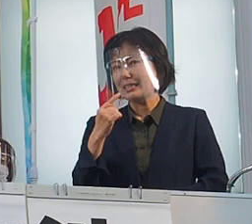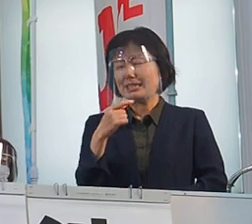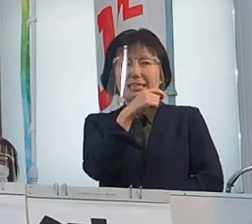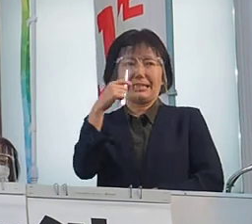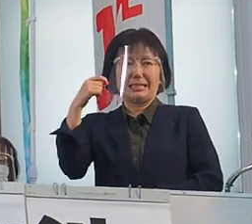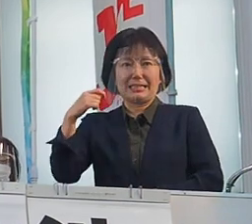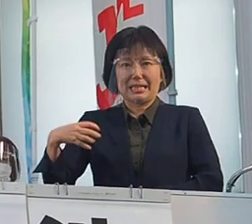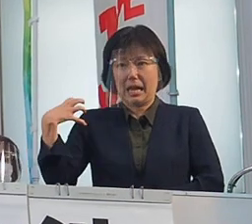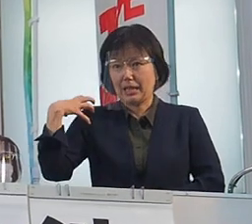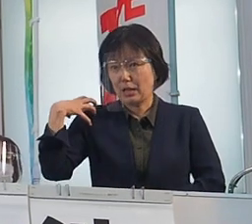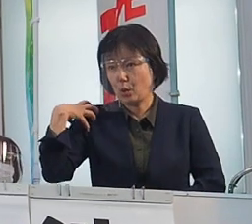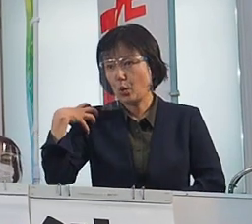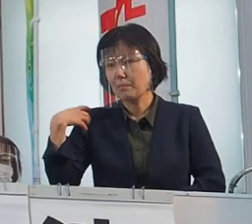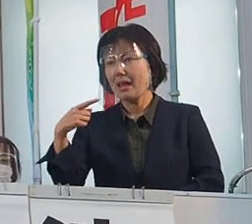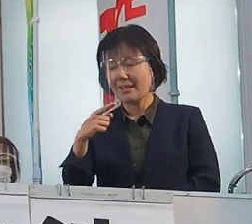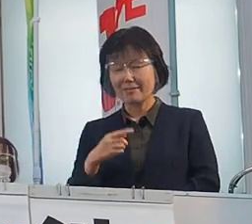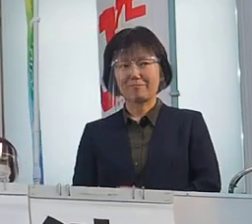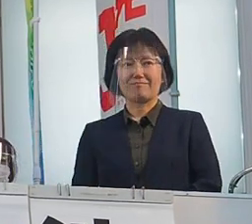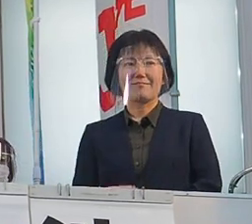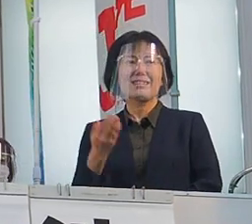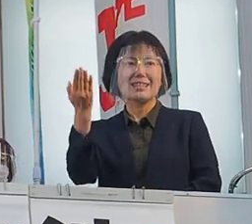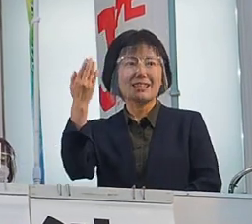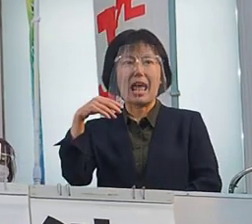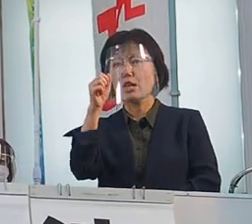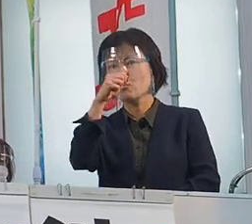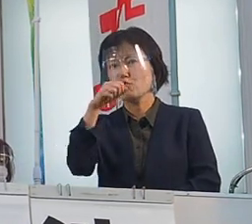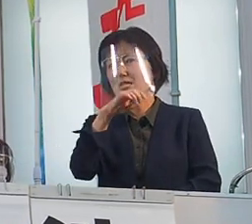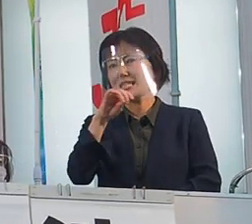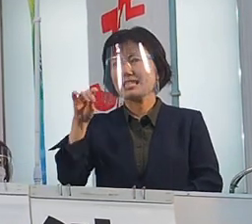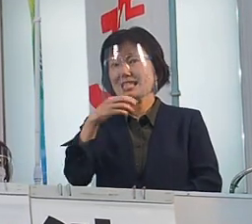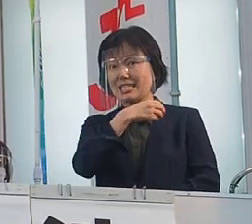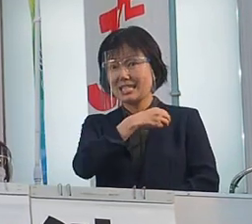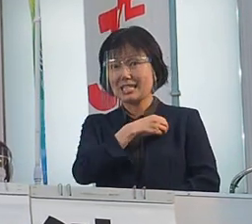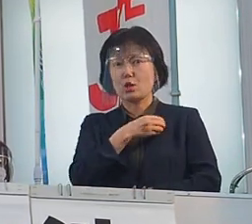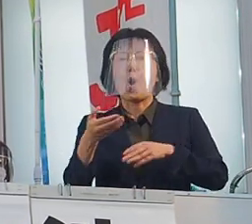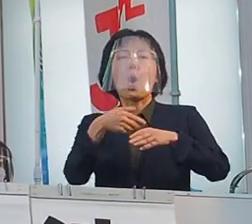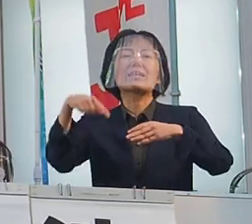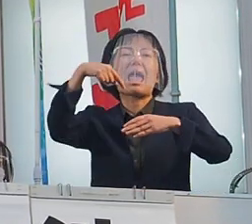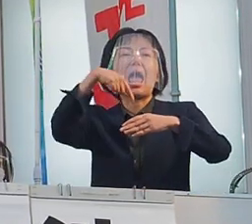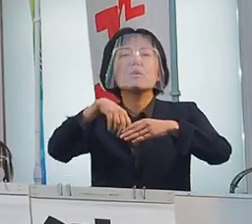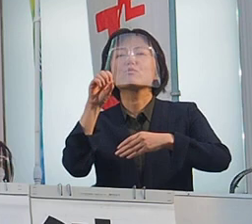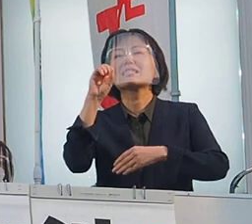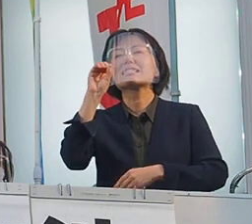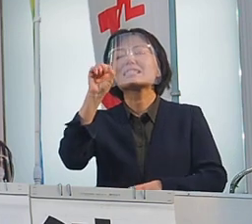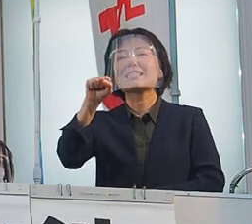会を務めます前衆議院議員の池内沙織です。